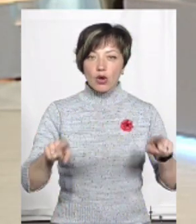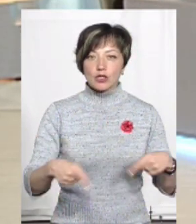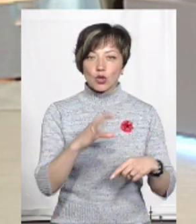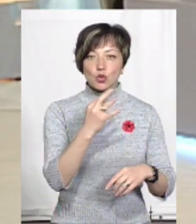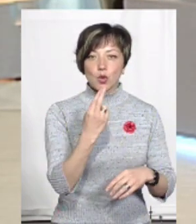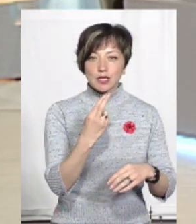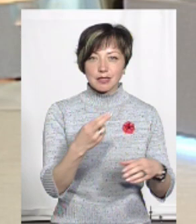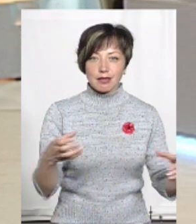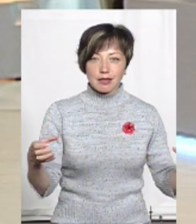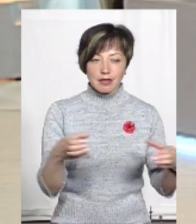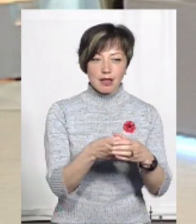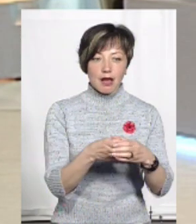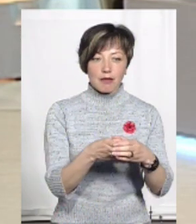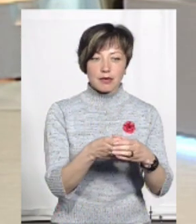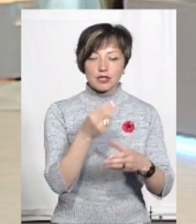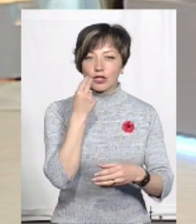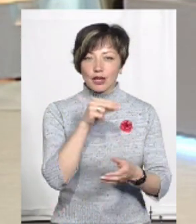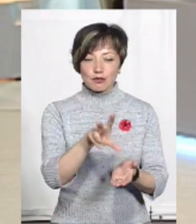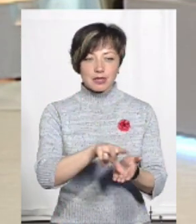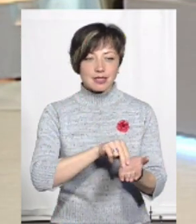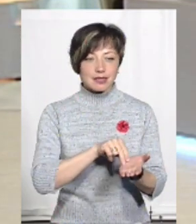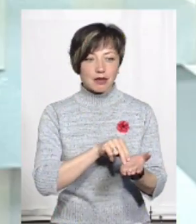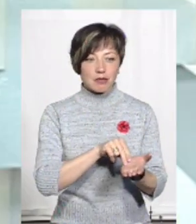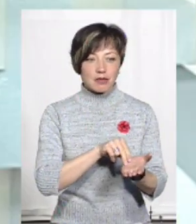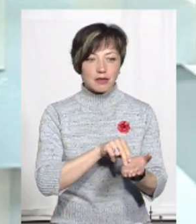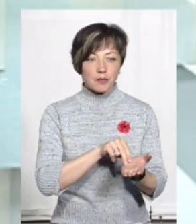соцтабір, так, з кращими зразками